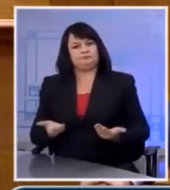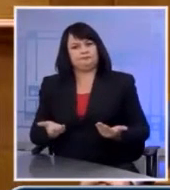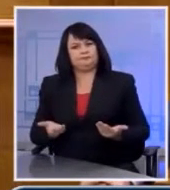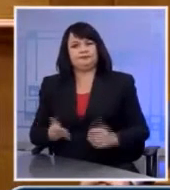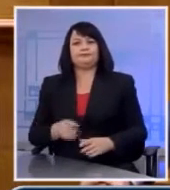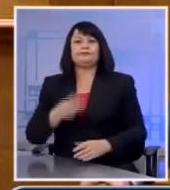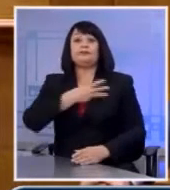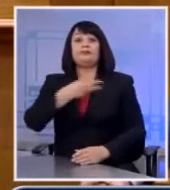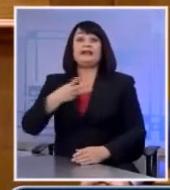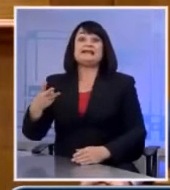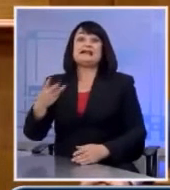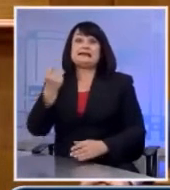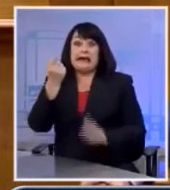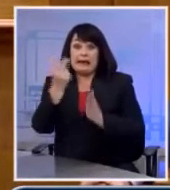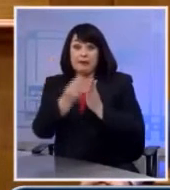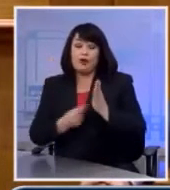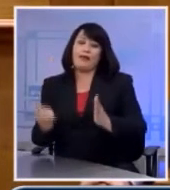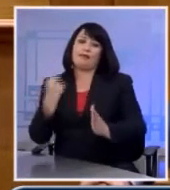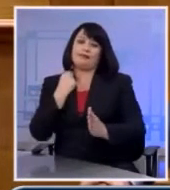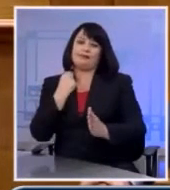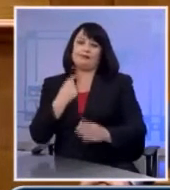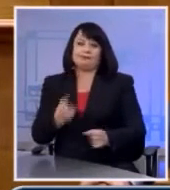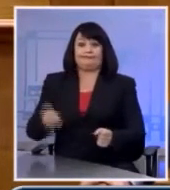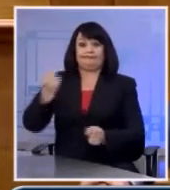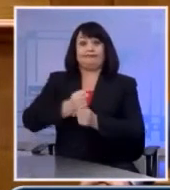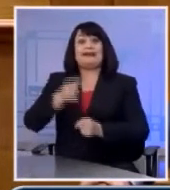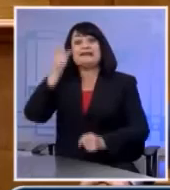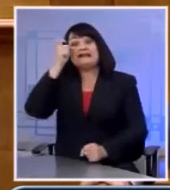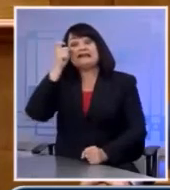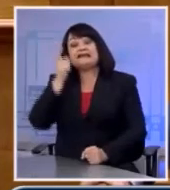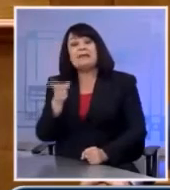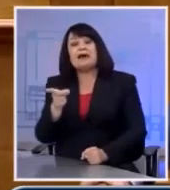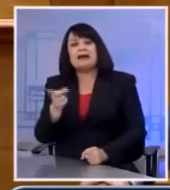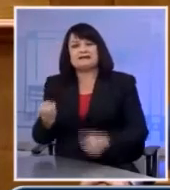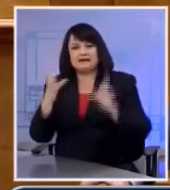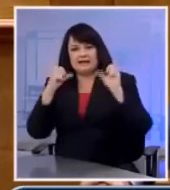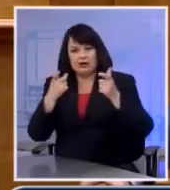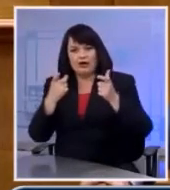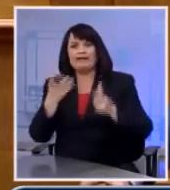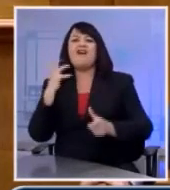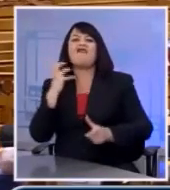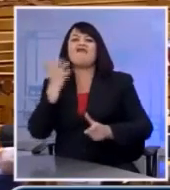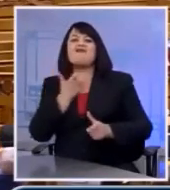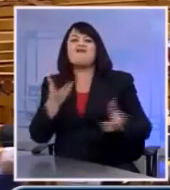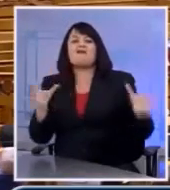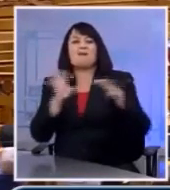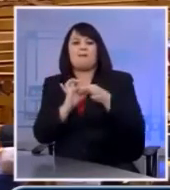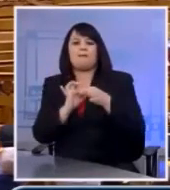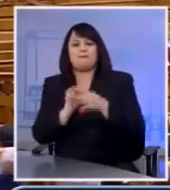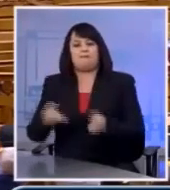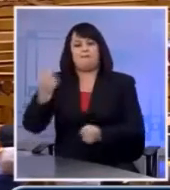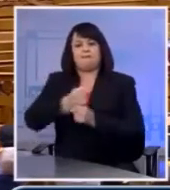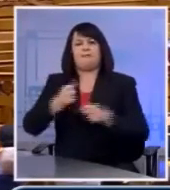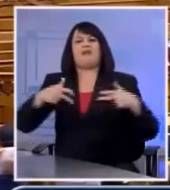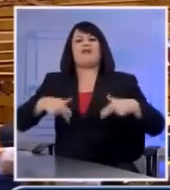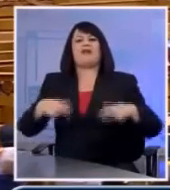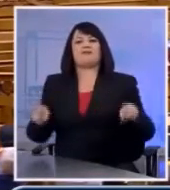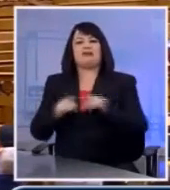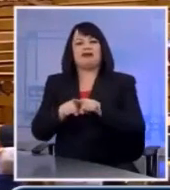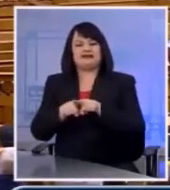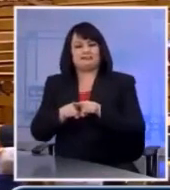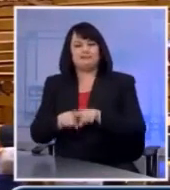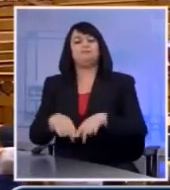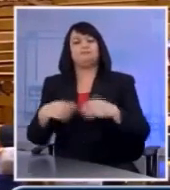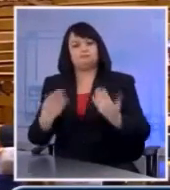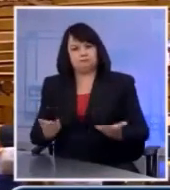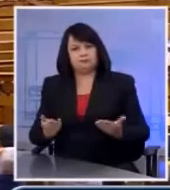Χάνει ο ΣΥΡΙΖΑ για λίγες μονάδες. Έρχεται ο κύριος Σαμαράς. Μαζί με τον κύριο Βενιζέλο. Τι κάνουν στην κυβέρνηση. Και έρχεται